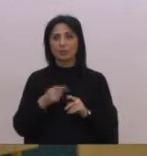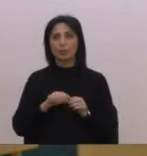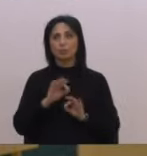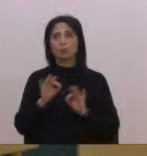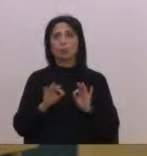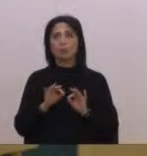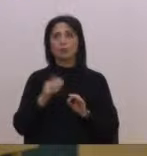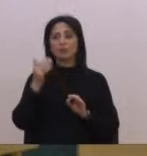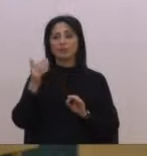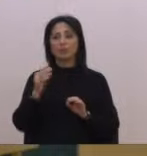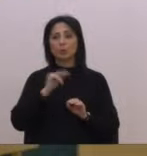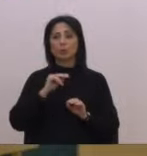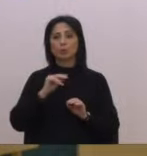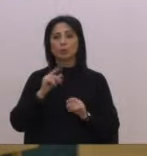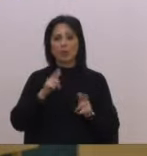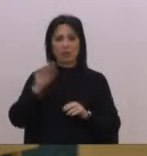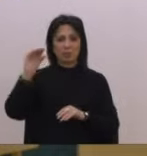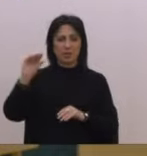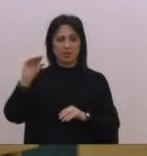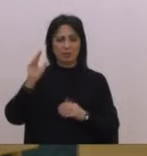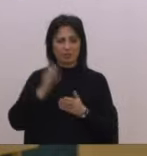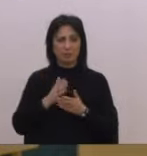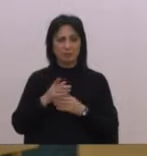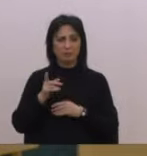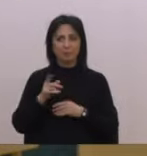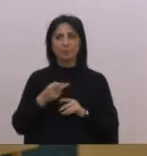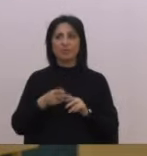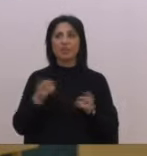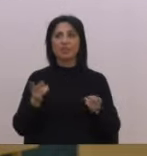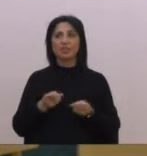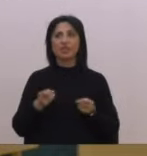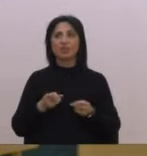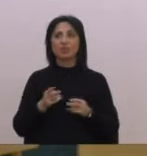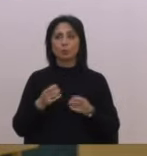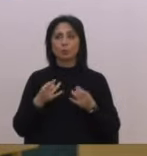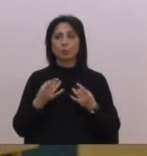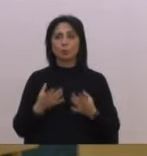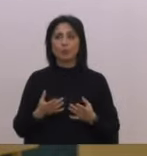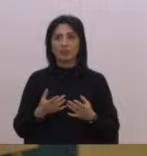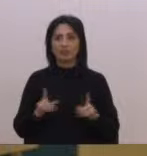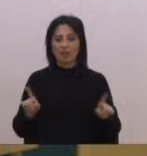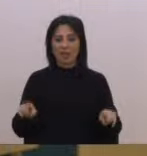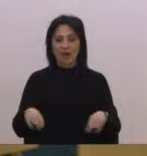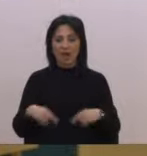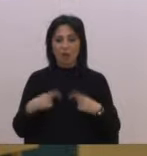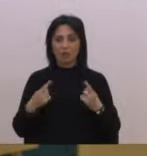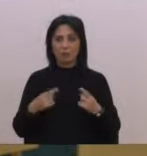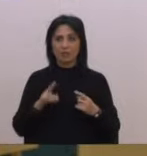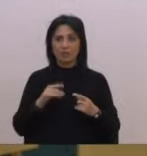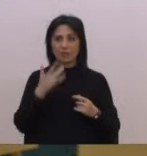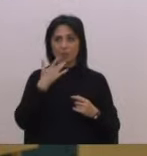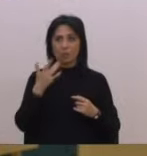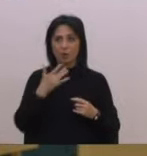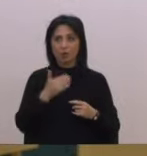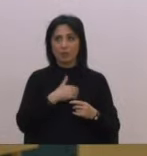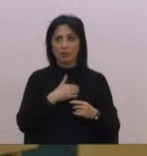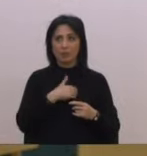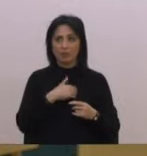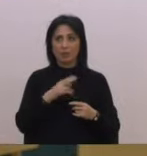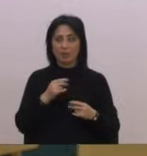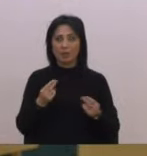proiektebi, tkuen uckebashi gamzadebuli devs, amas chirdeba ubraot ganhortsieleba da politikuri neba